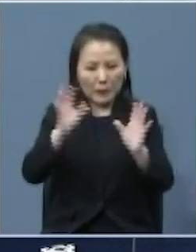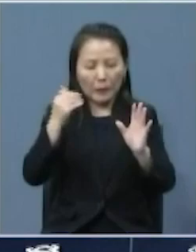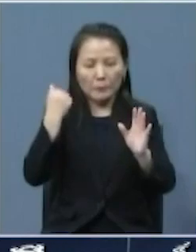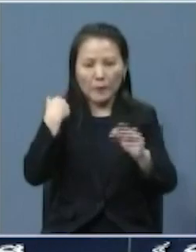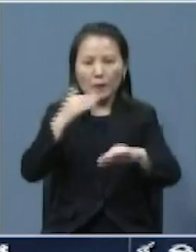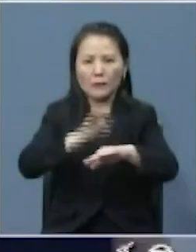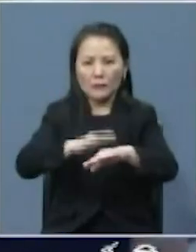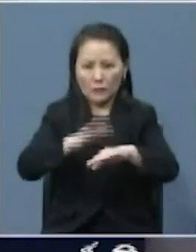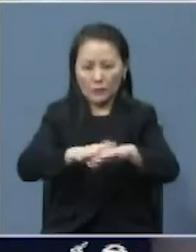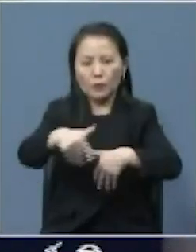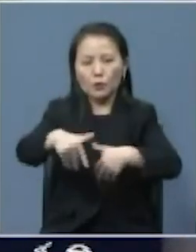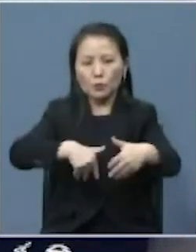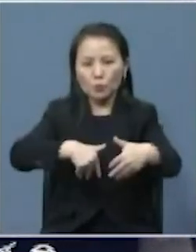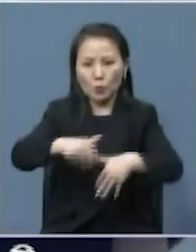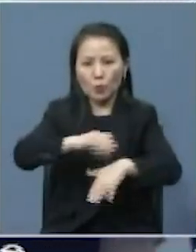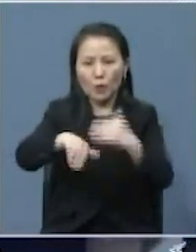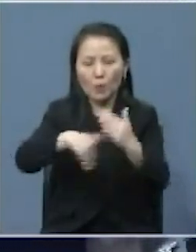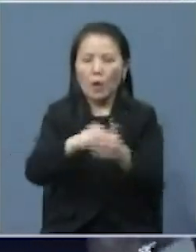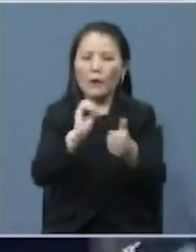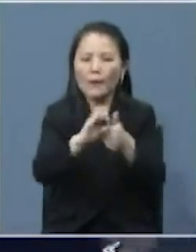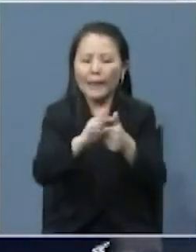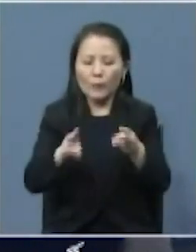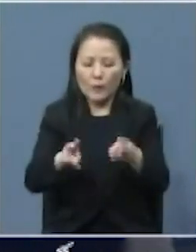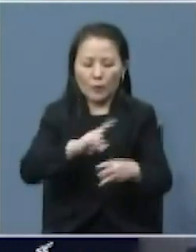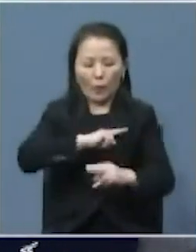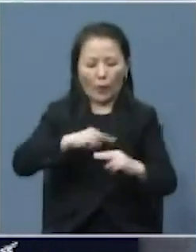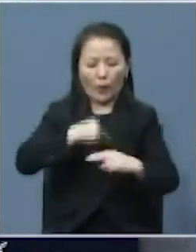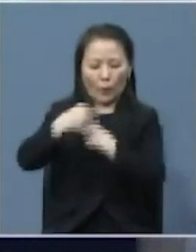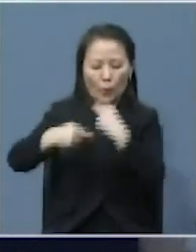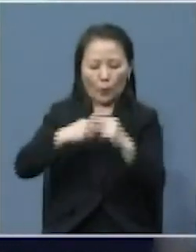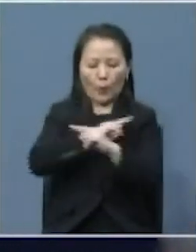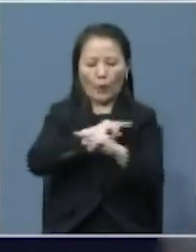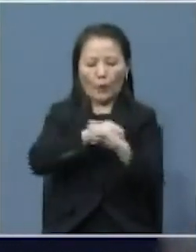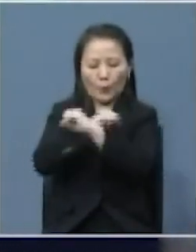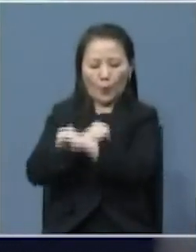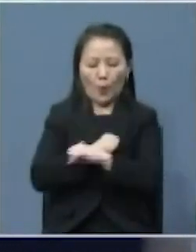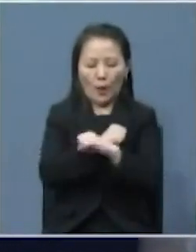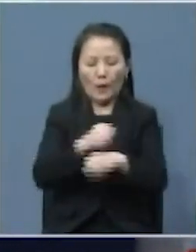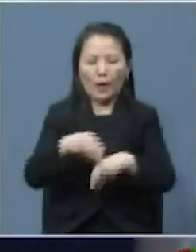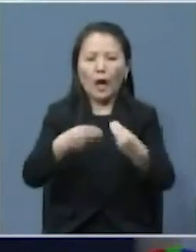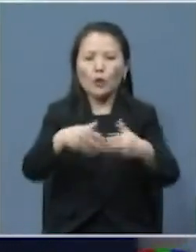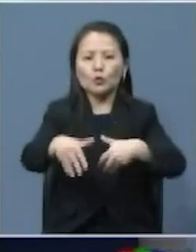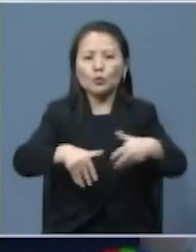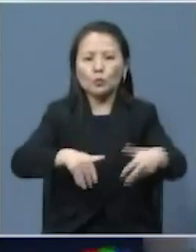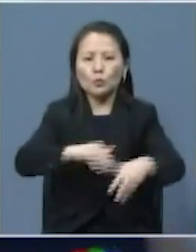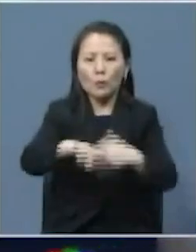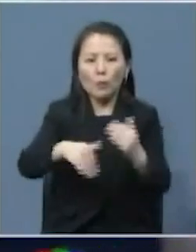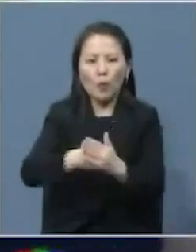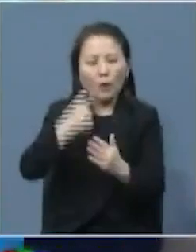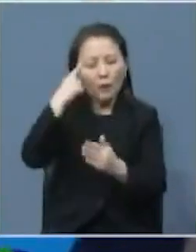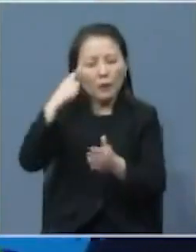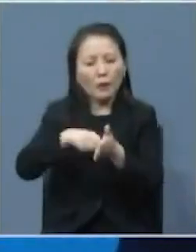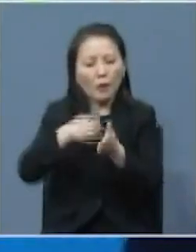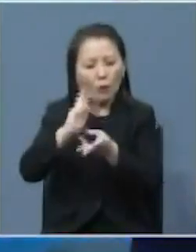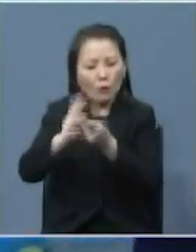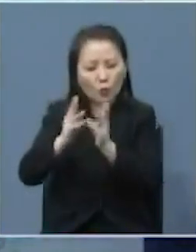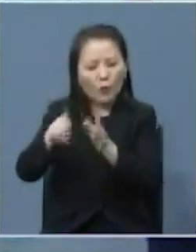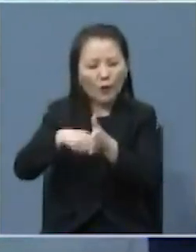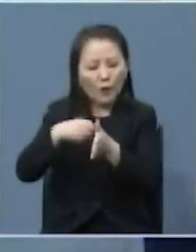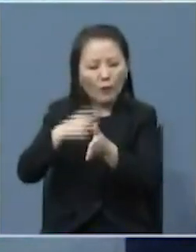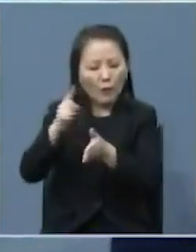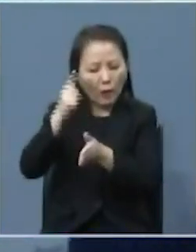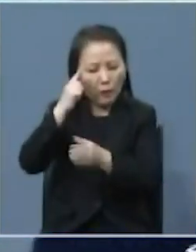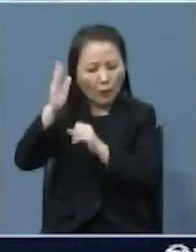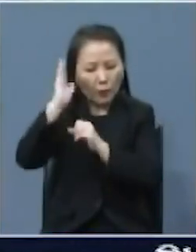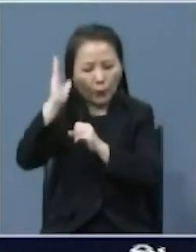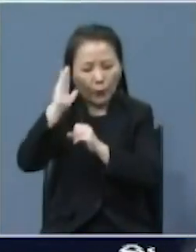จ้งเตือนสถานการณ์ฝุ่นแนะนำการปฏิบัติตนให้แก่พี่น้องประชาชนชี้เป้าต้นตอหรือแหล่งกำเนิดของฝุ่นในพื้นที่ต่